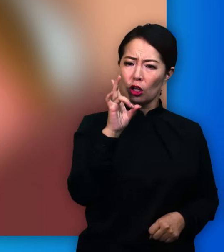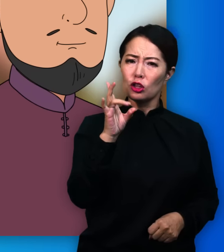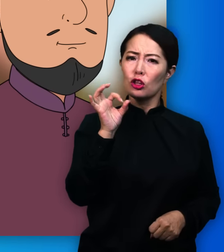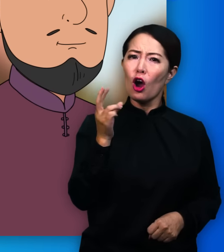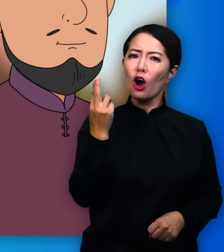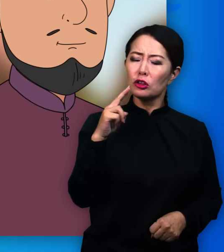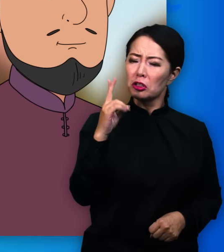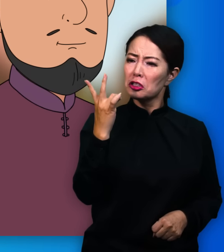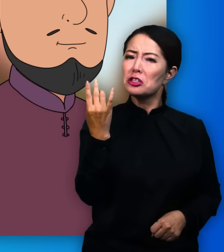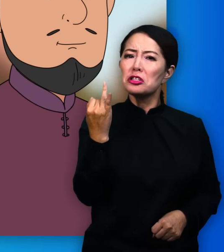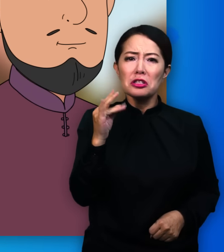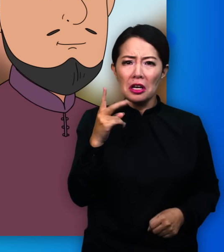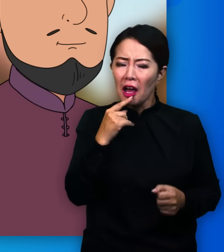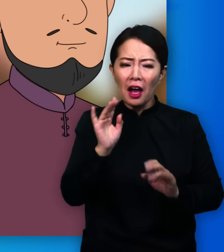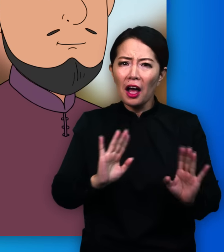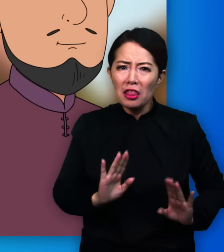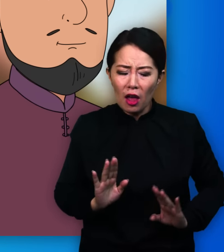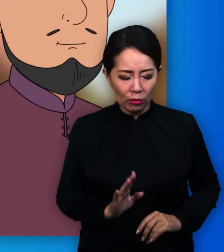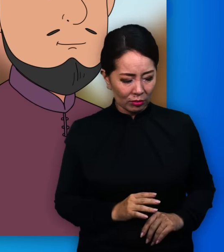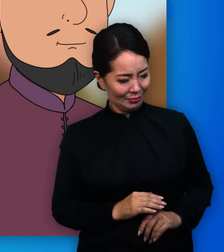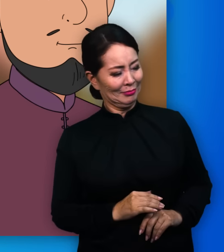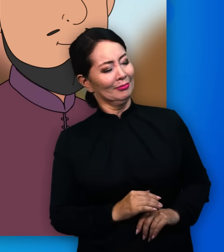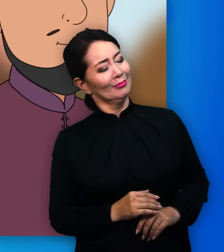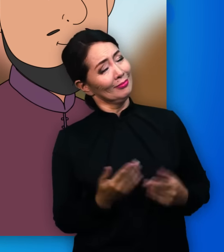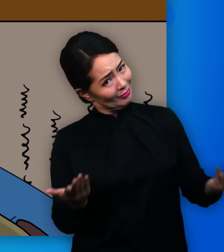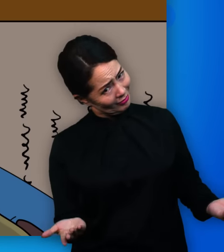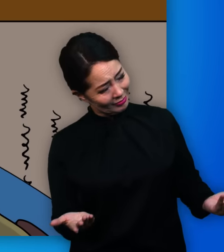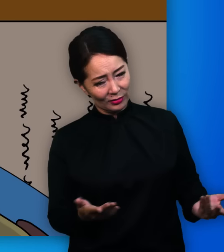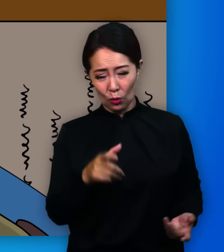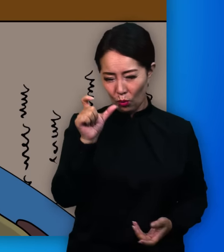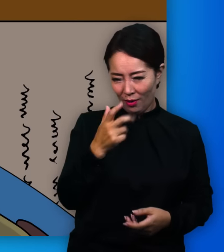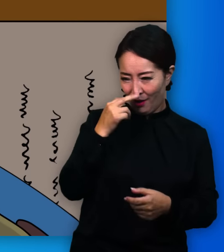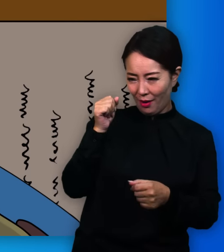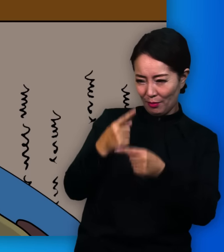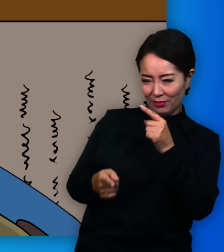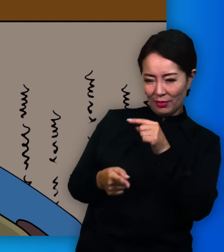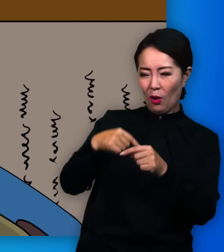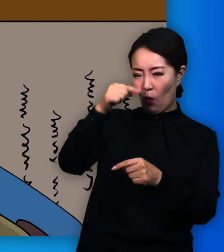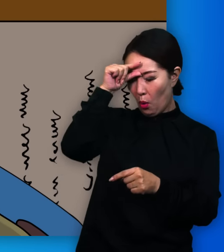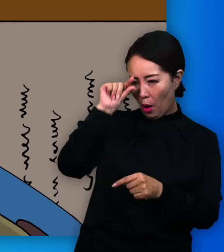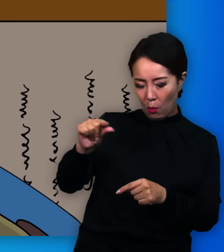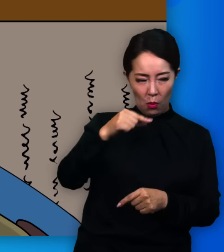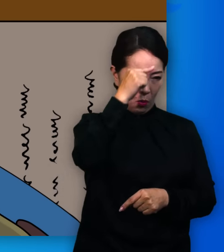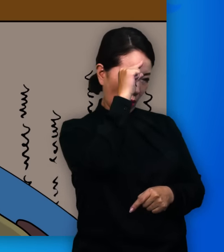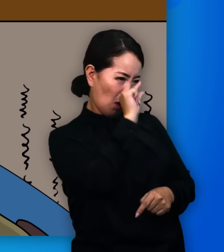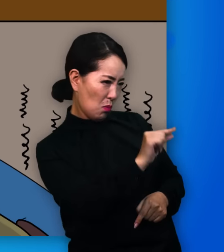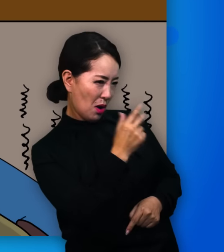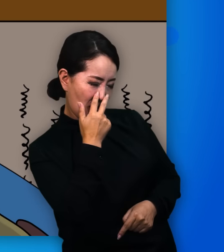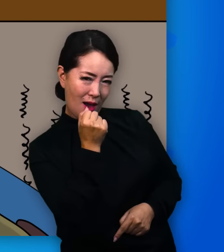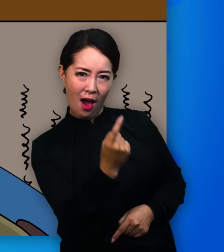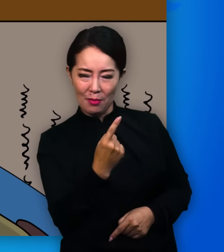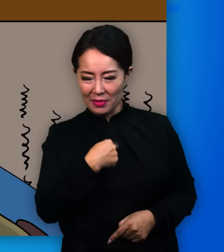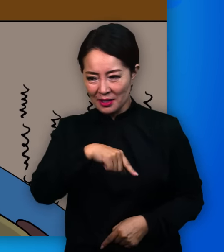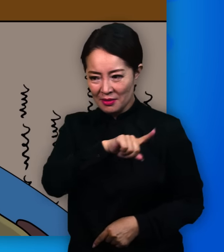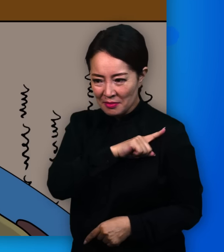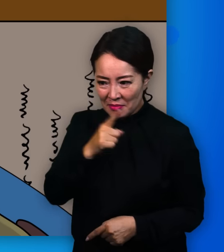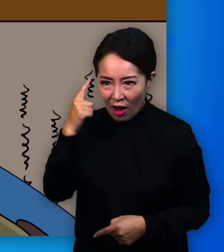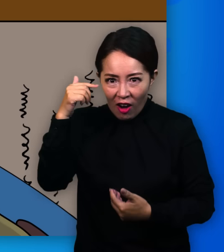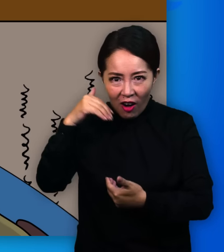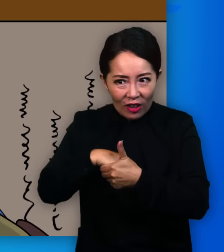гарёо. Тэгвэл хоёрыг авъя. Би тэгвэл 3-ыг авчдаг юм уу? За, тэгж байвал